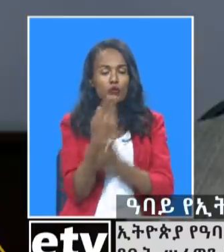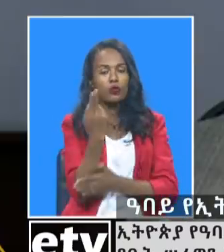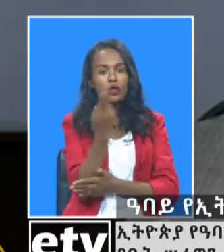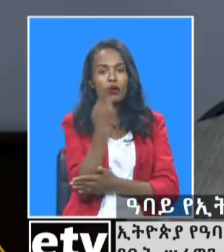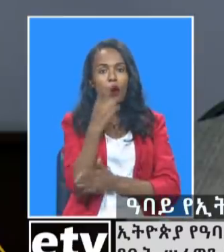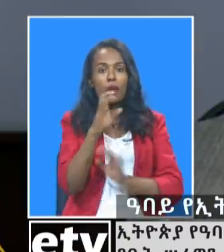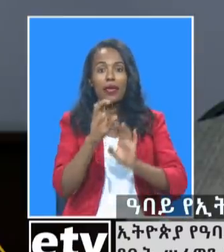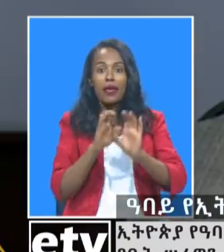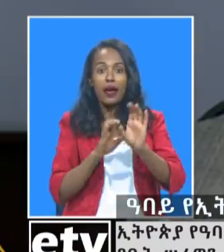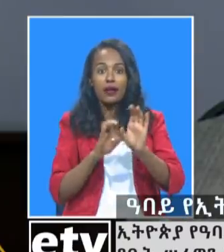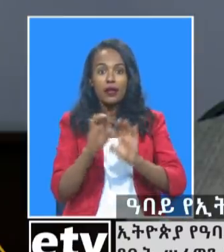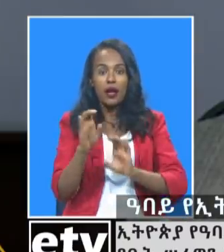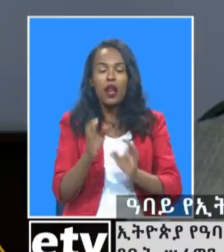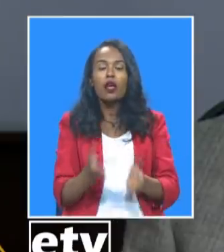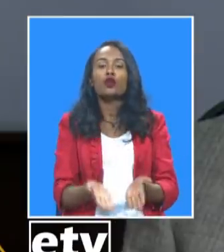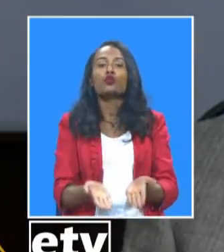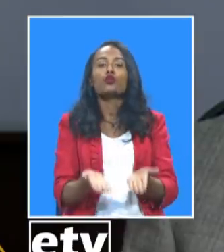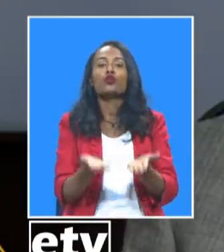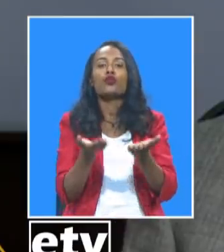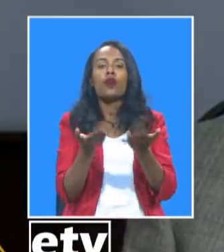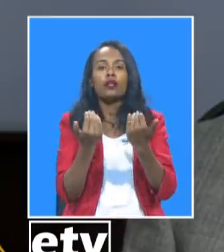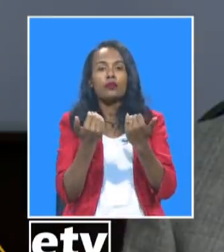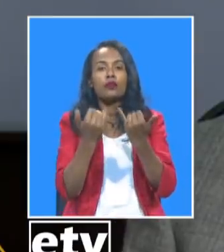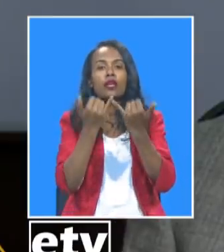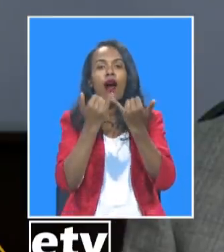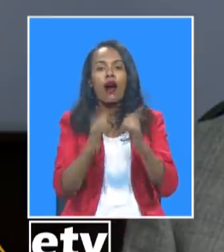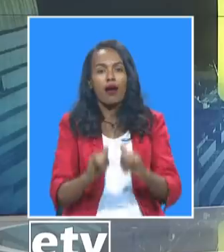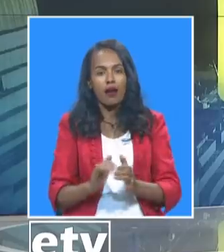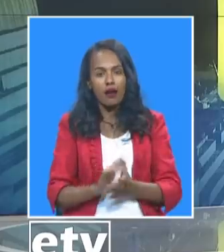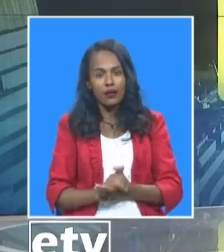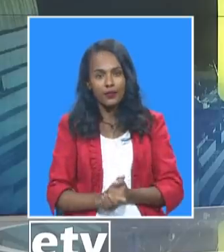ተጠቃሚ ያደርጋል፣ ትሩፋትንም ያጋራል።